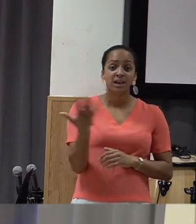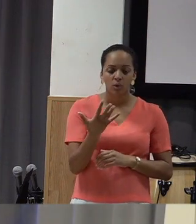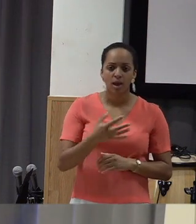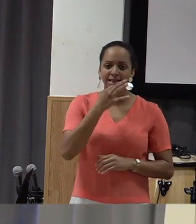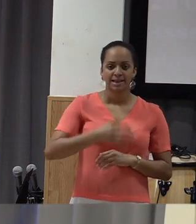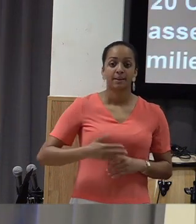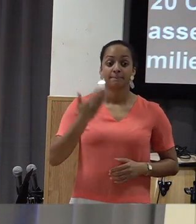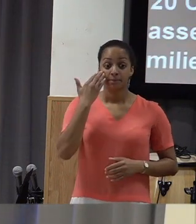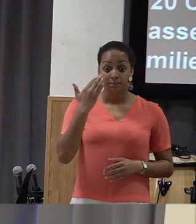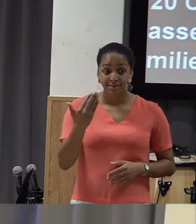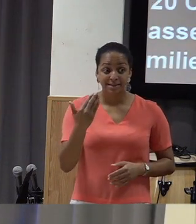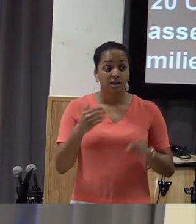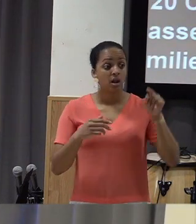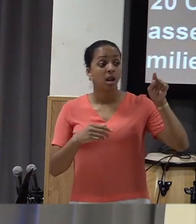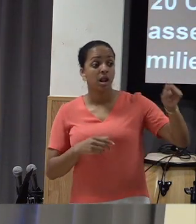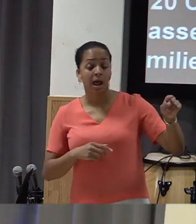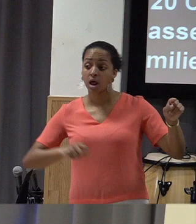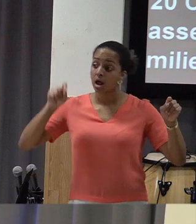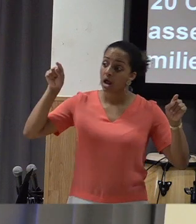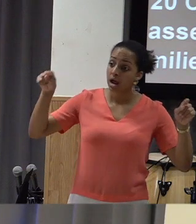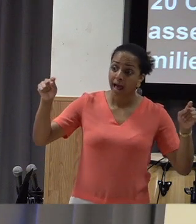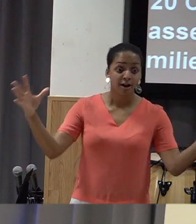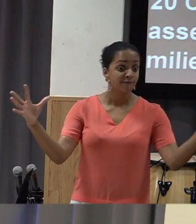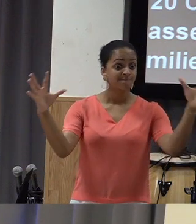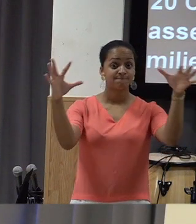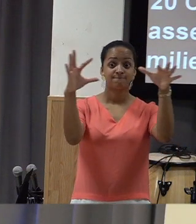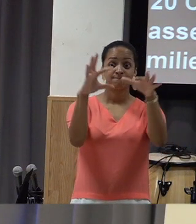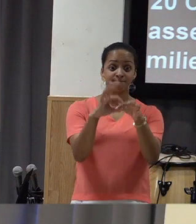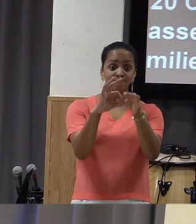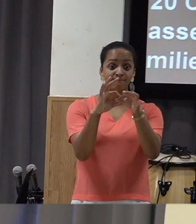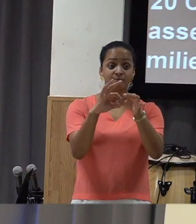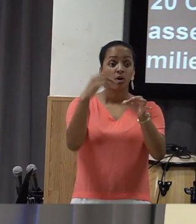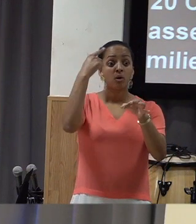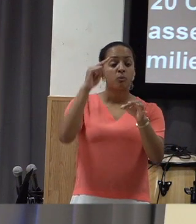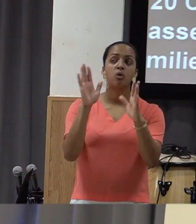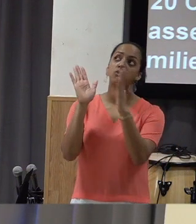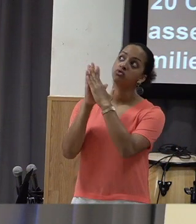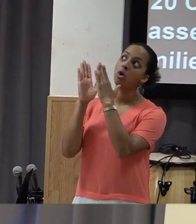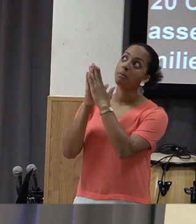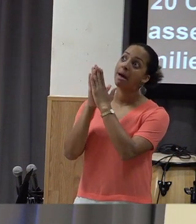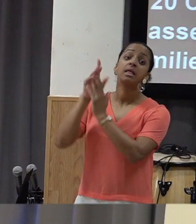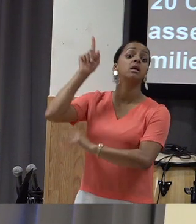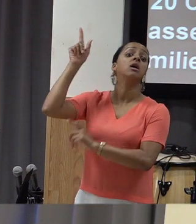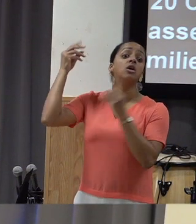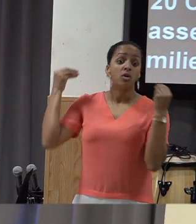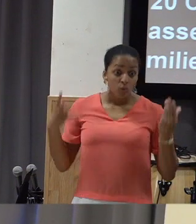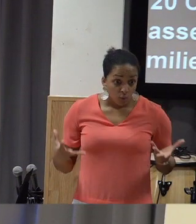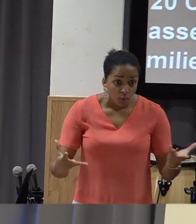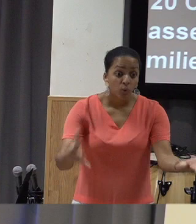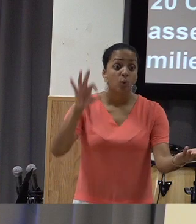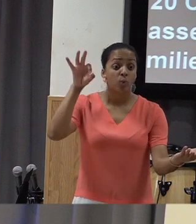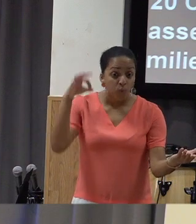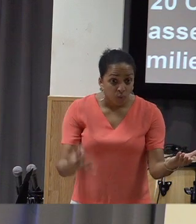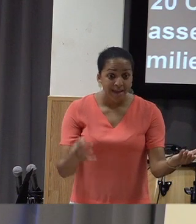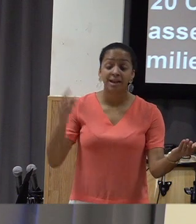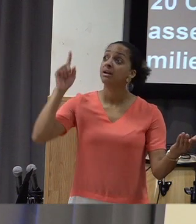que si 2 d'entre vous s'accordent sur la terre pour demander une chose quelconque, elle le sera accordée par mon Père qui est dans